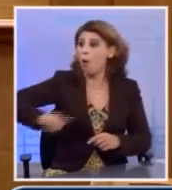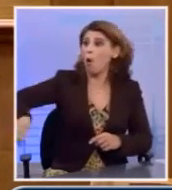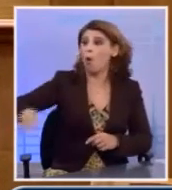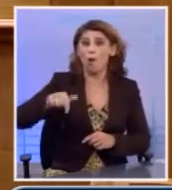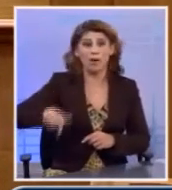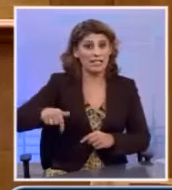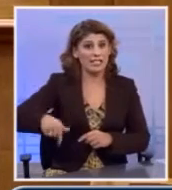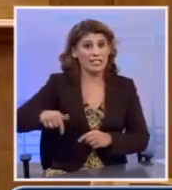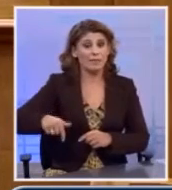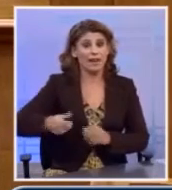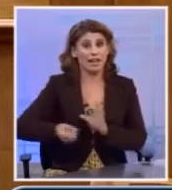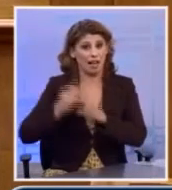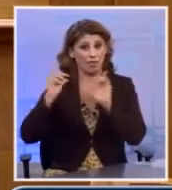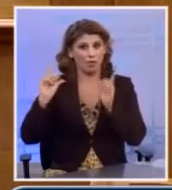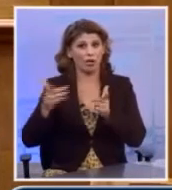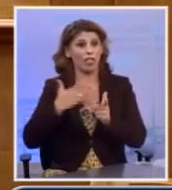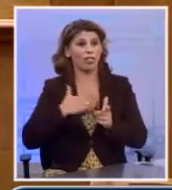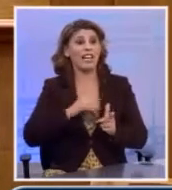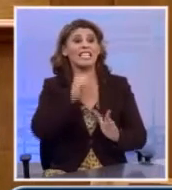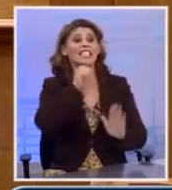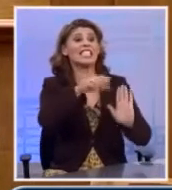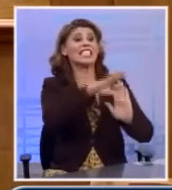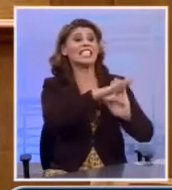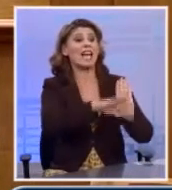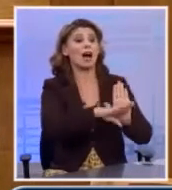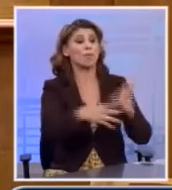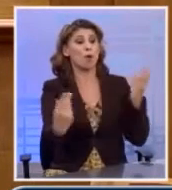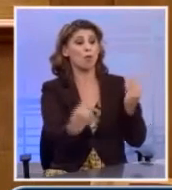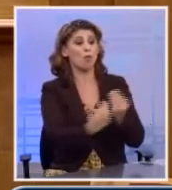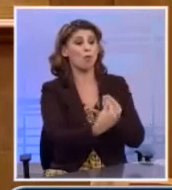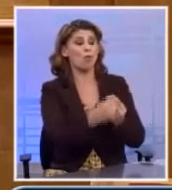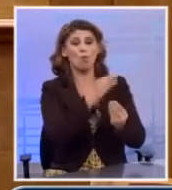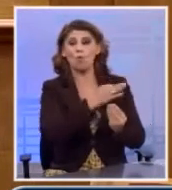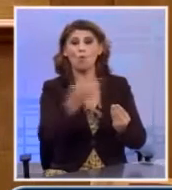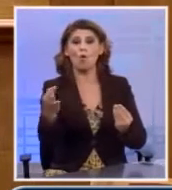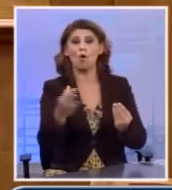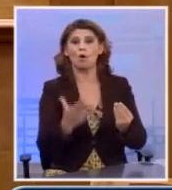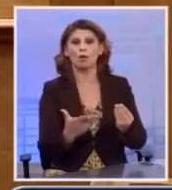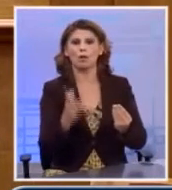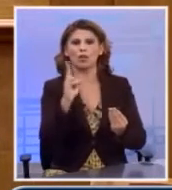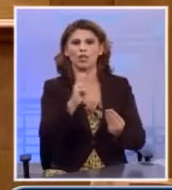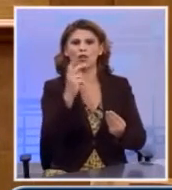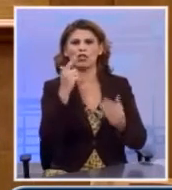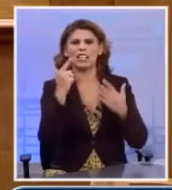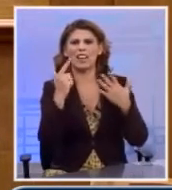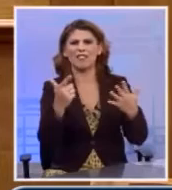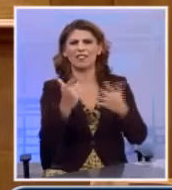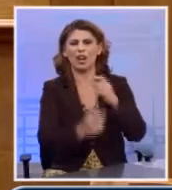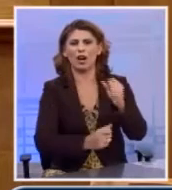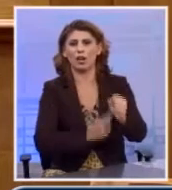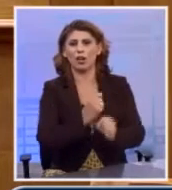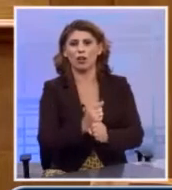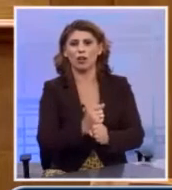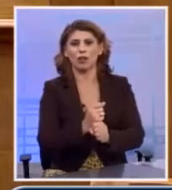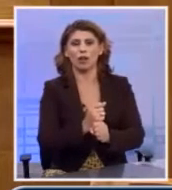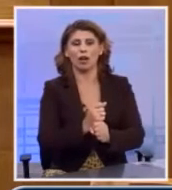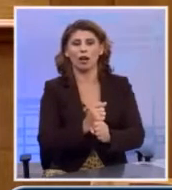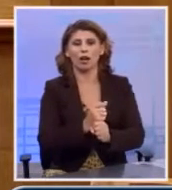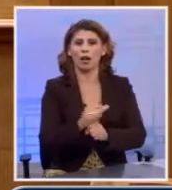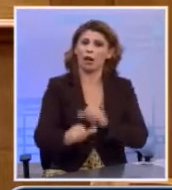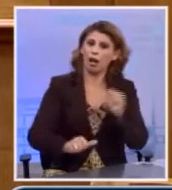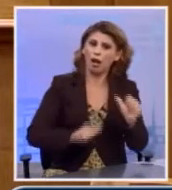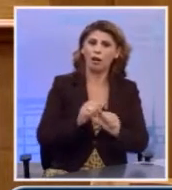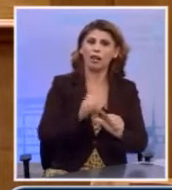κόπτεστε για τη συνταγματική τάξη. Επί 27 χρόνια που είχατε